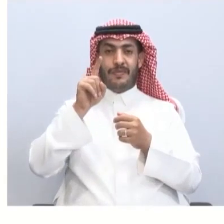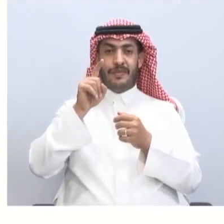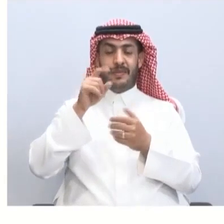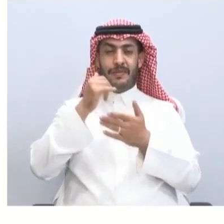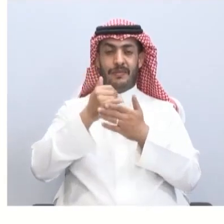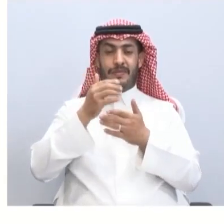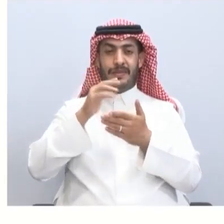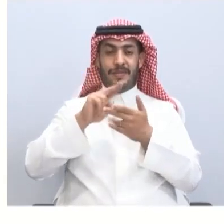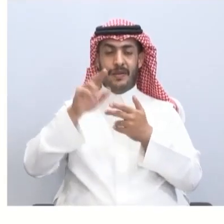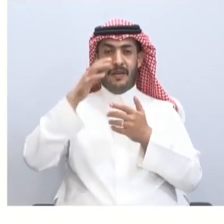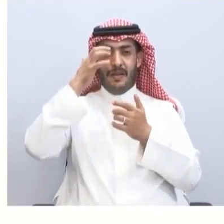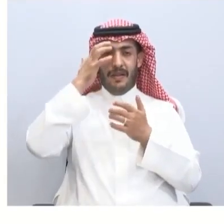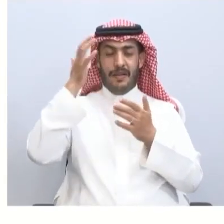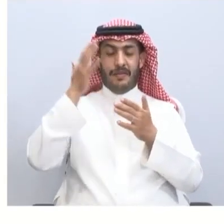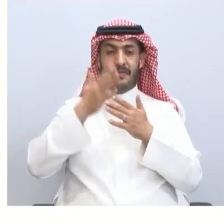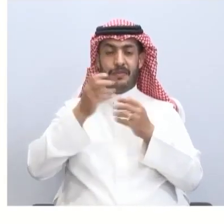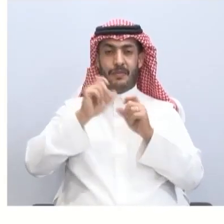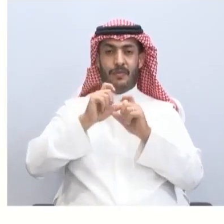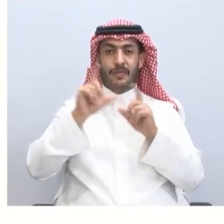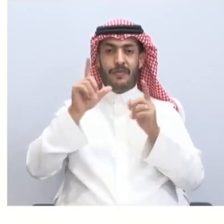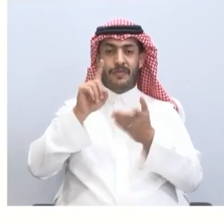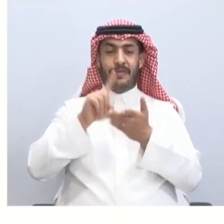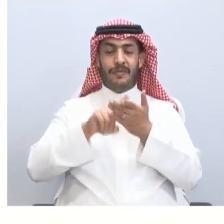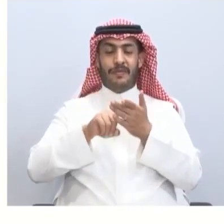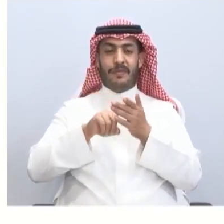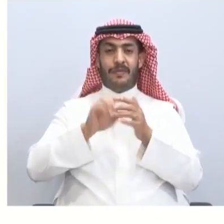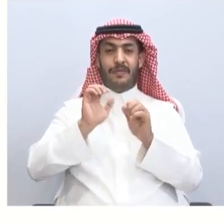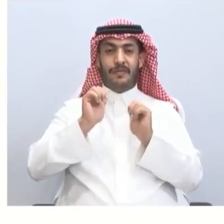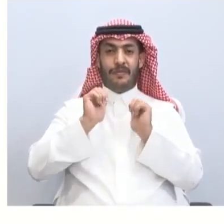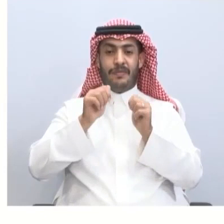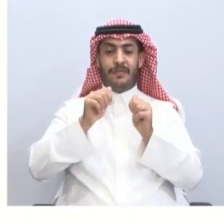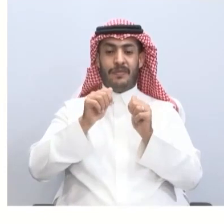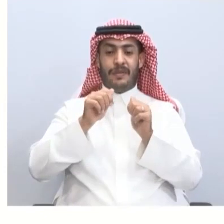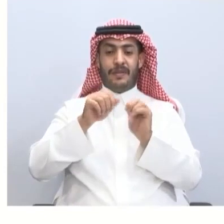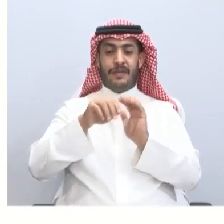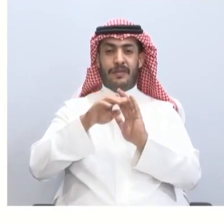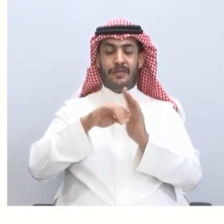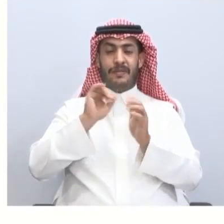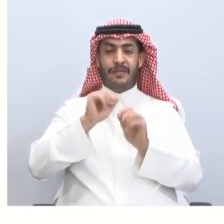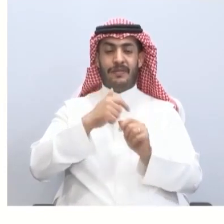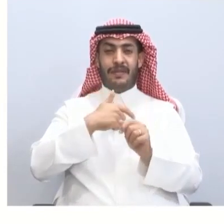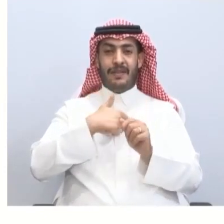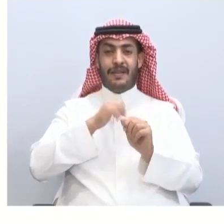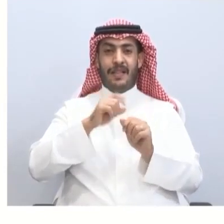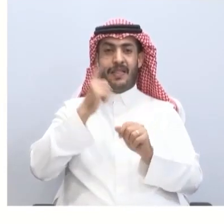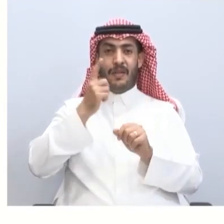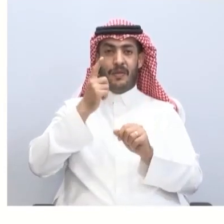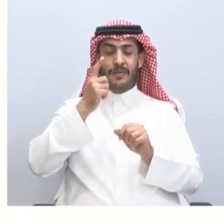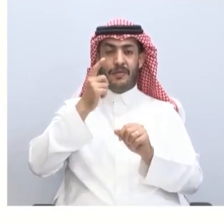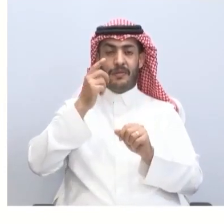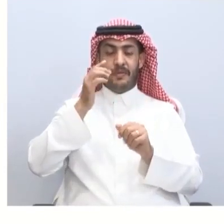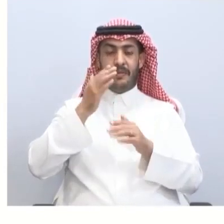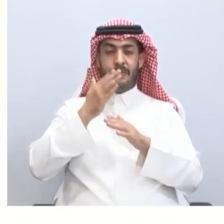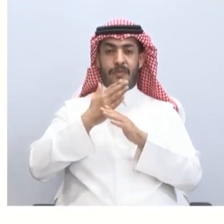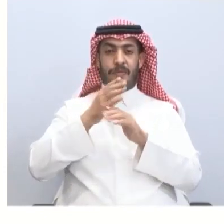من ارسال العلماء لايضاح حقيقه ومبادئ ومقاصد ومقاصد الدوله